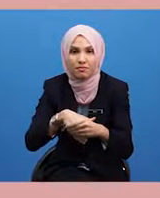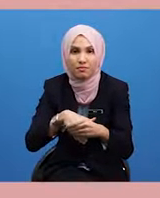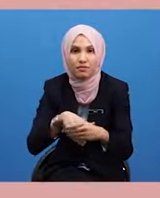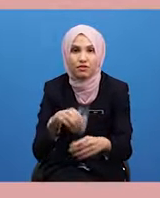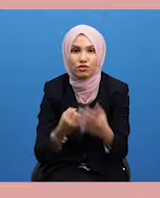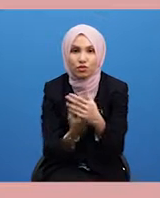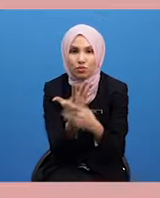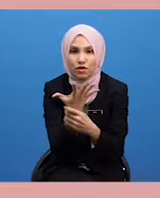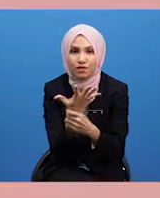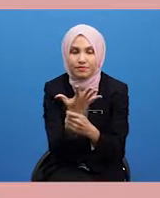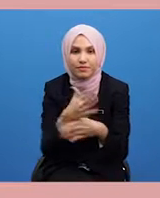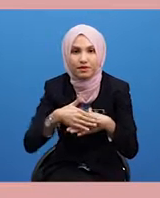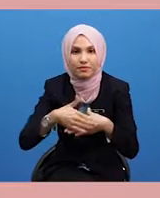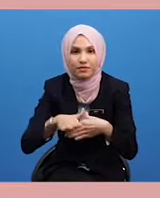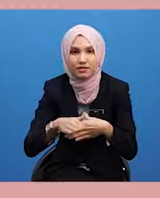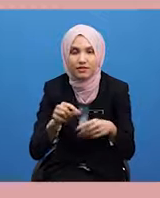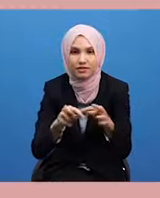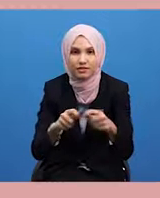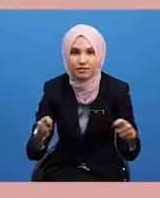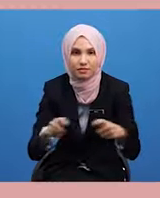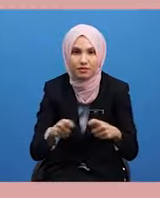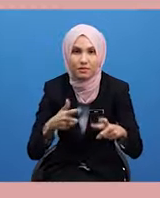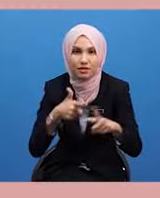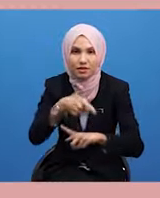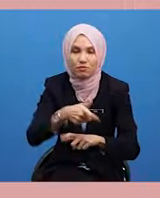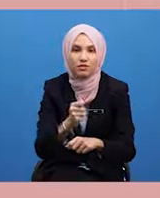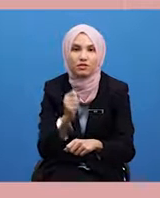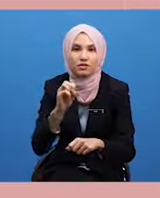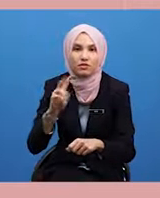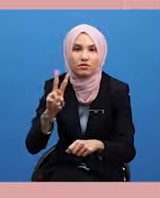Kemudian, setelah tiub debunga ini menembusi